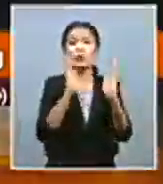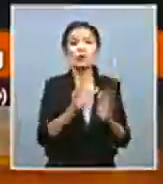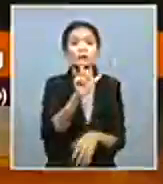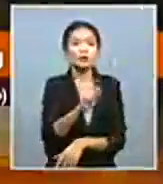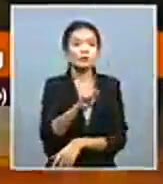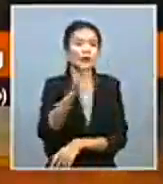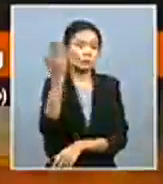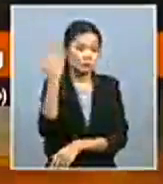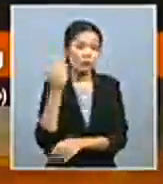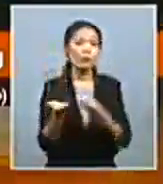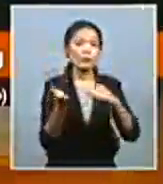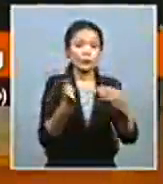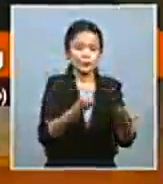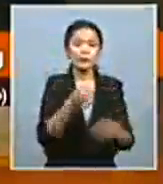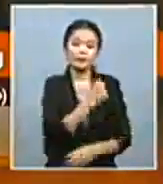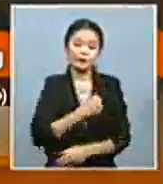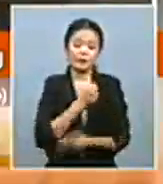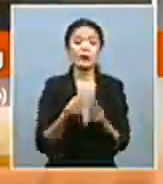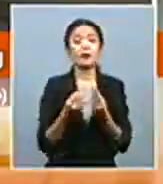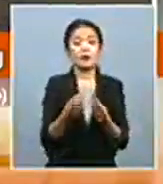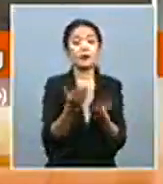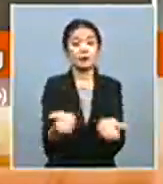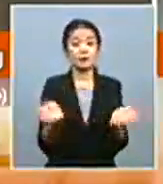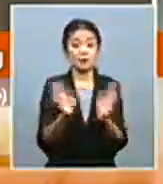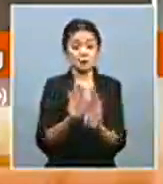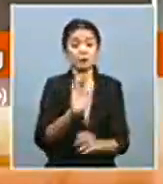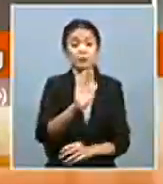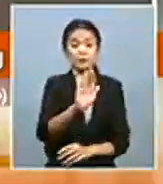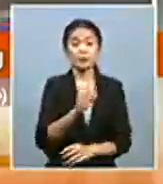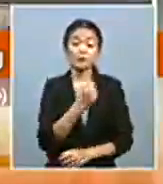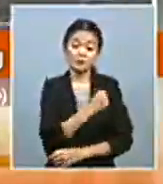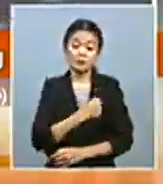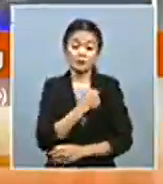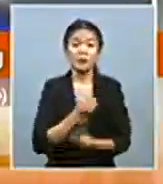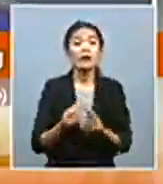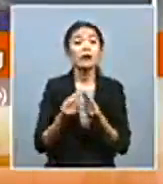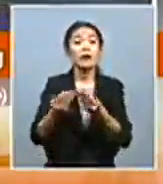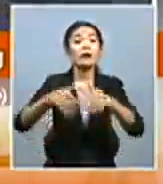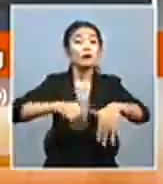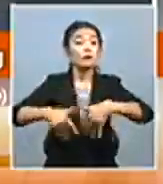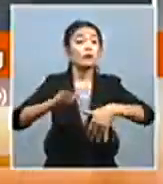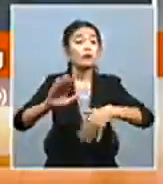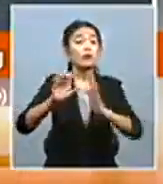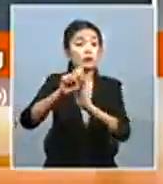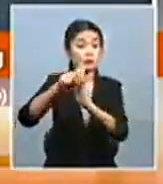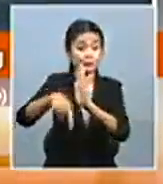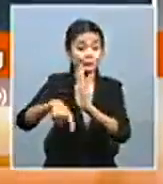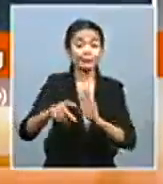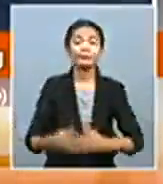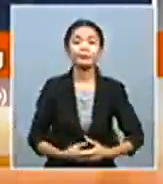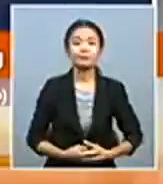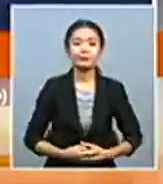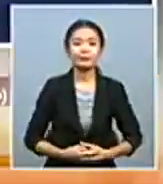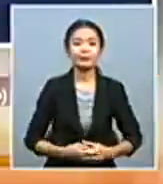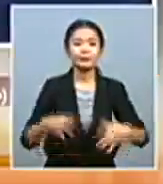ศไทยนะคะแสดงความเสียใจกับครอบครัวศิลปอาชาแล้วก็แสดงความเสียใจกับพี่น้องชาวสุพรรณบุรีด้วยนะคะ ครับ ค่ะ